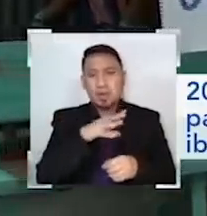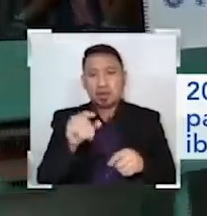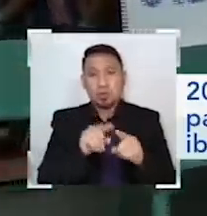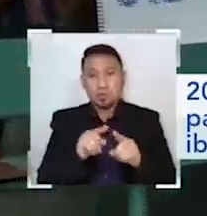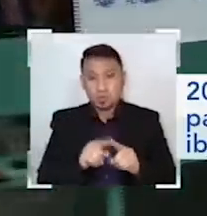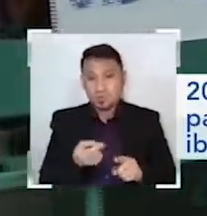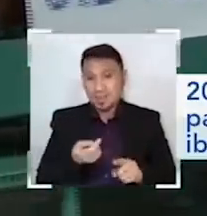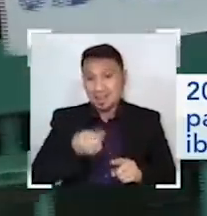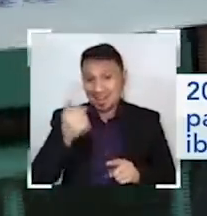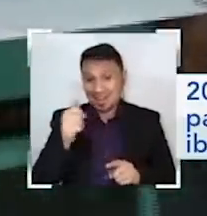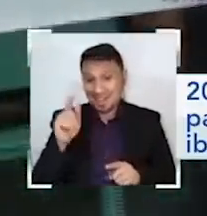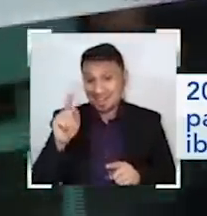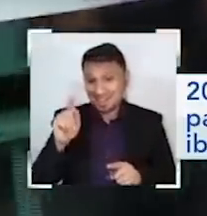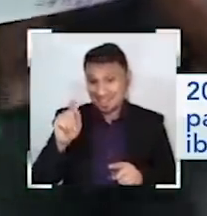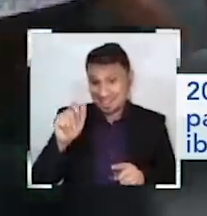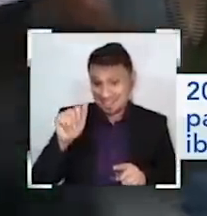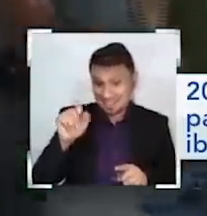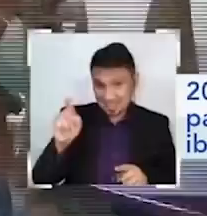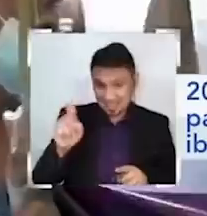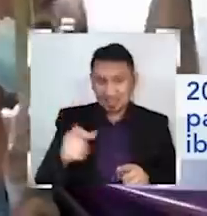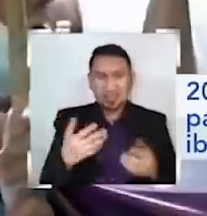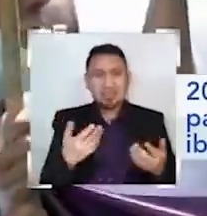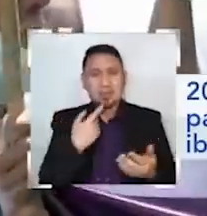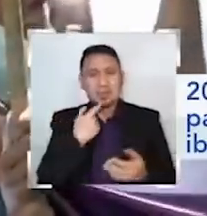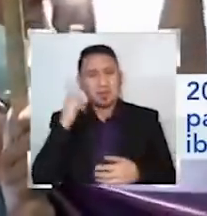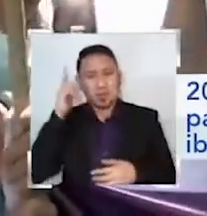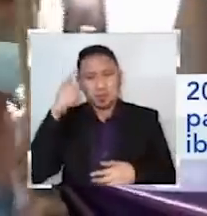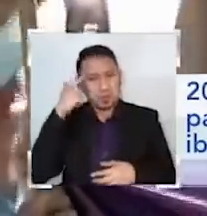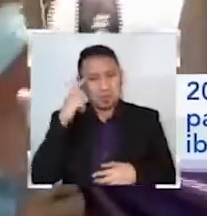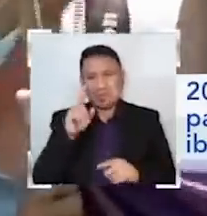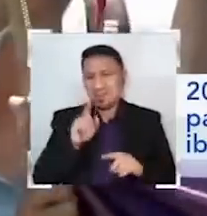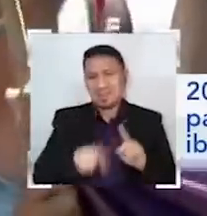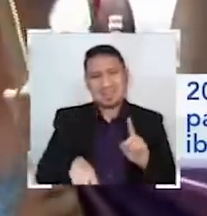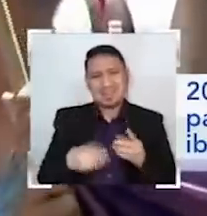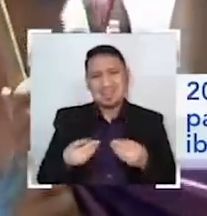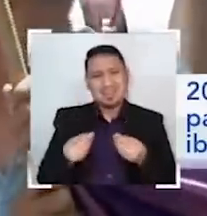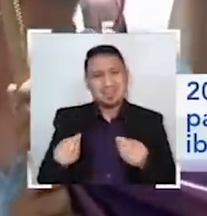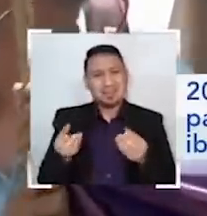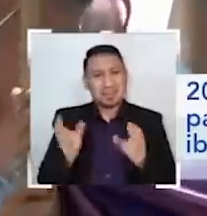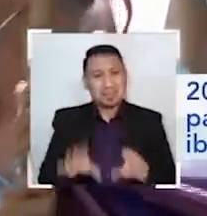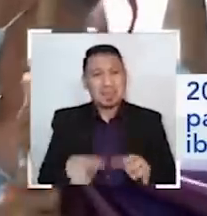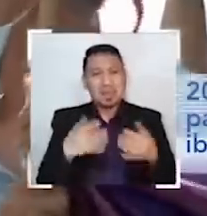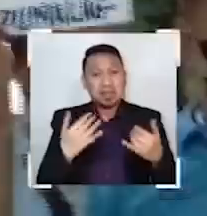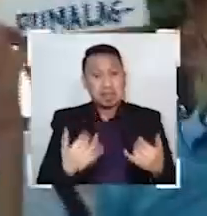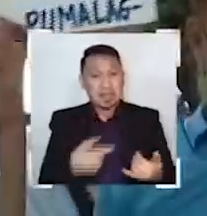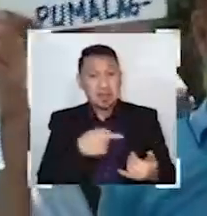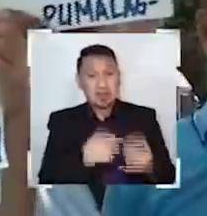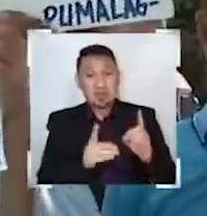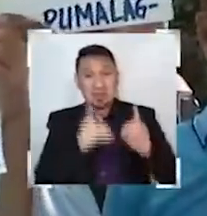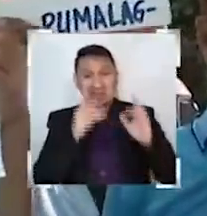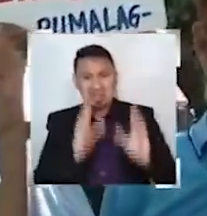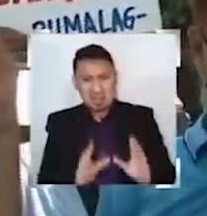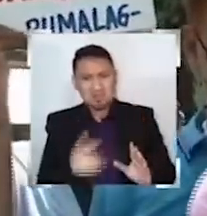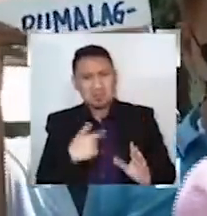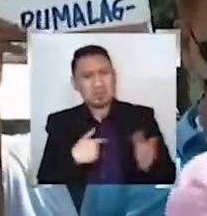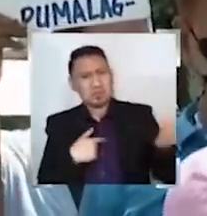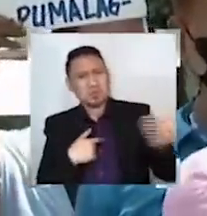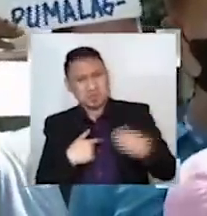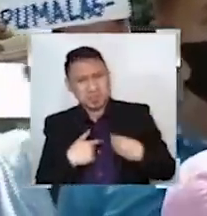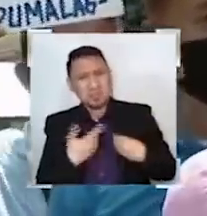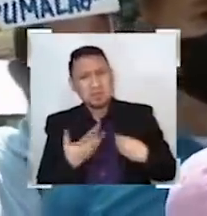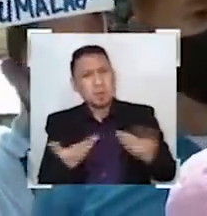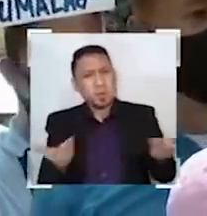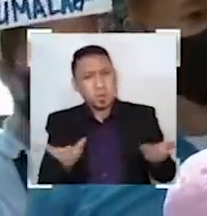ng gobyerno na malamang pagbigyan ang mga ito. Nanawagan din ang mga tsuper na ibigay na ang ayudang ipinangako raw sa kanila. Sa